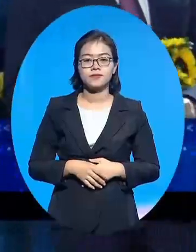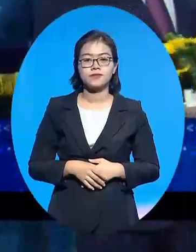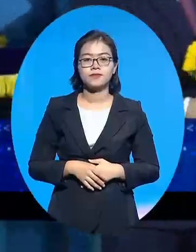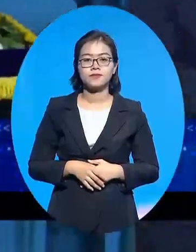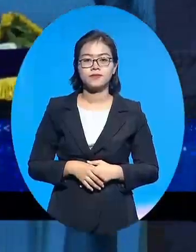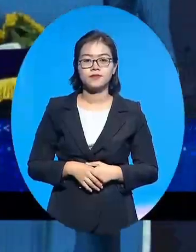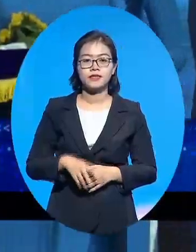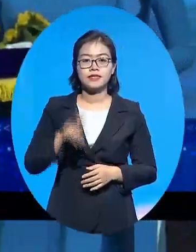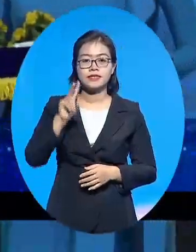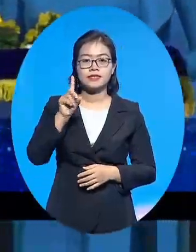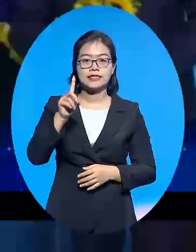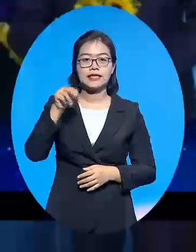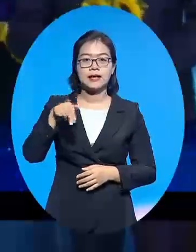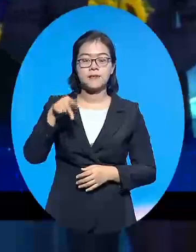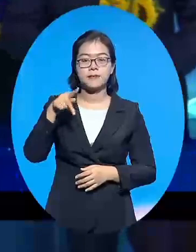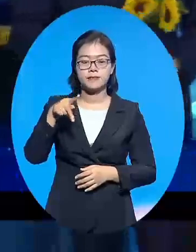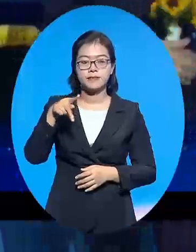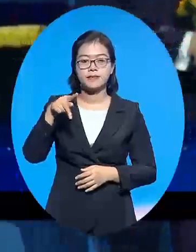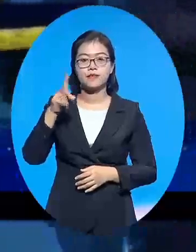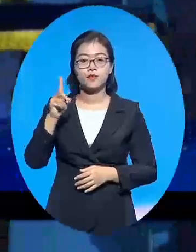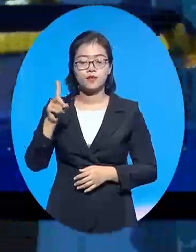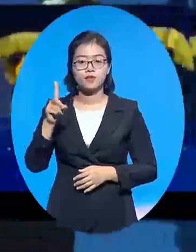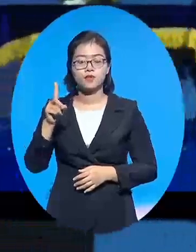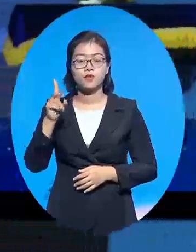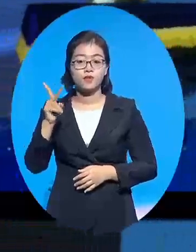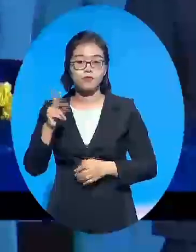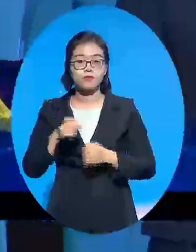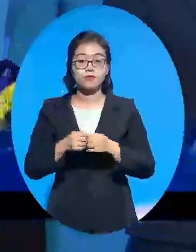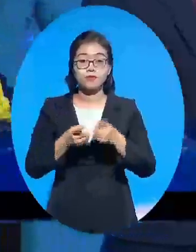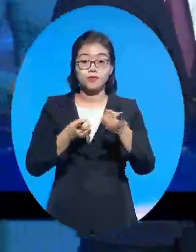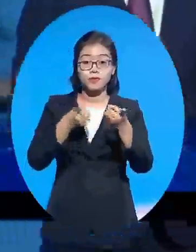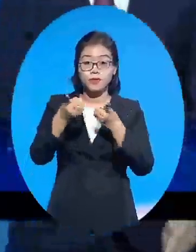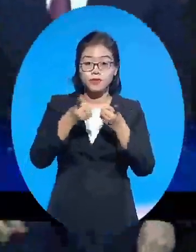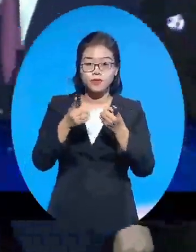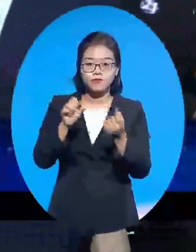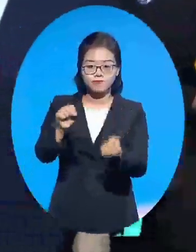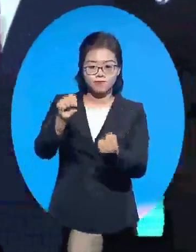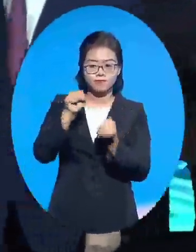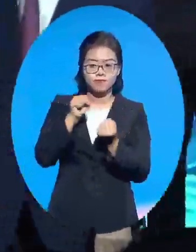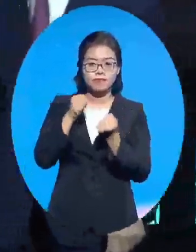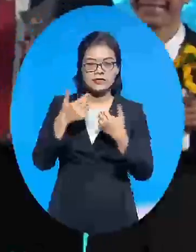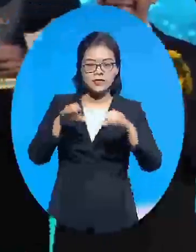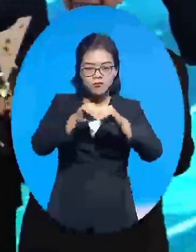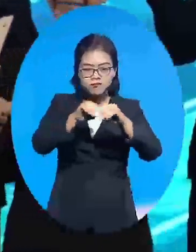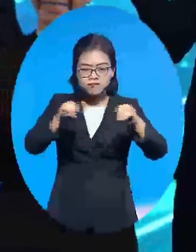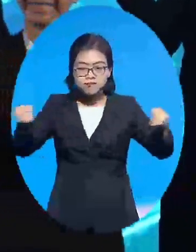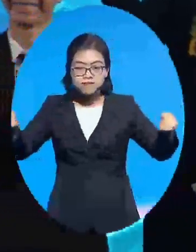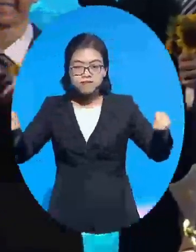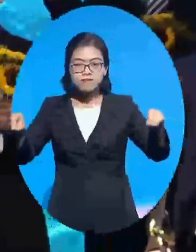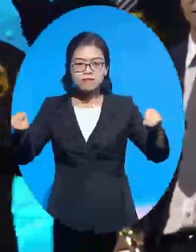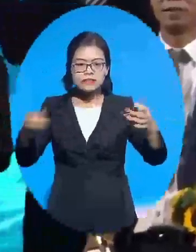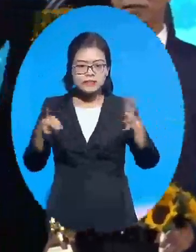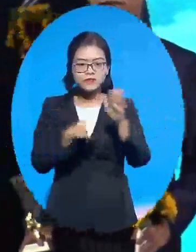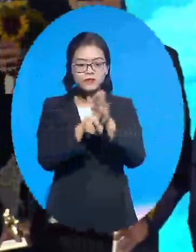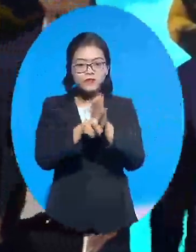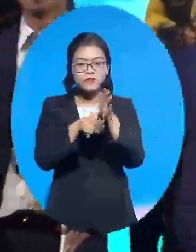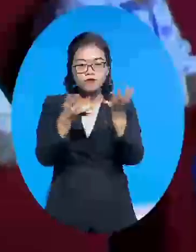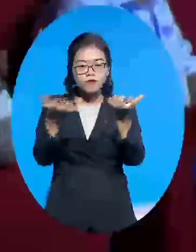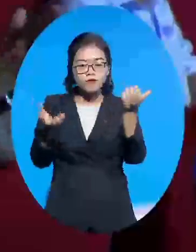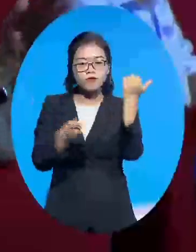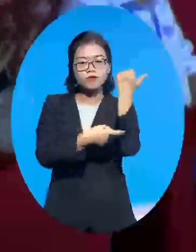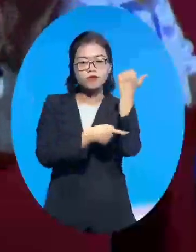sản phẩm đạt thương hiệu quốc gia Việt Nam năm 2022 Đó là các sản phẩm ống và phụ kiện nhựa uvbc